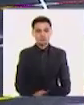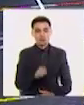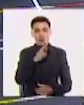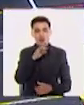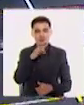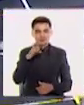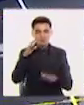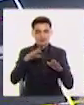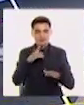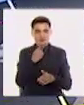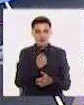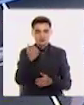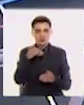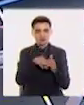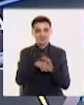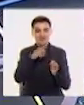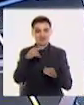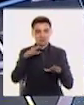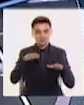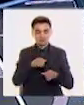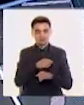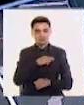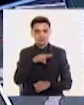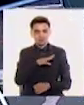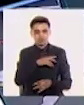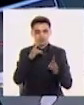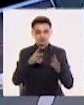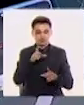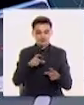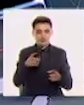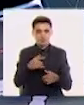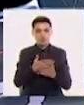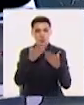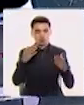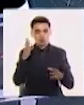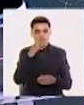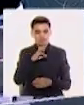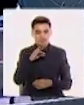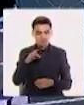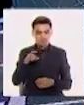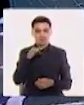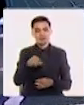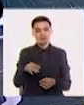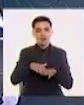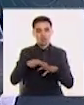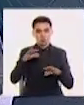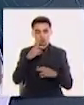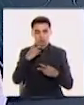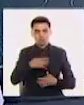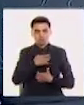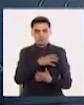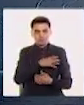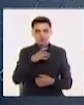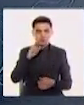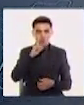Арыстағы қару-жарақ қоймасындағы жарылыстың салдарынан қайтыс болғандар бұдан да көп болуы мүмкін еді. Елді аяғынан тік тұрғызған жағдайдан кейін